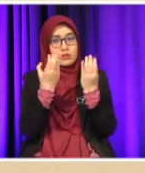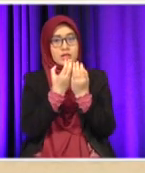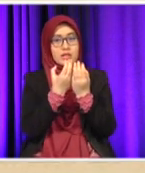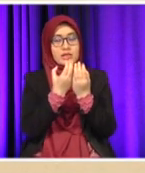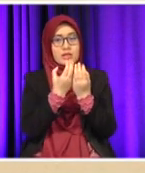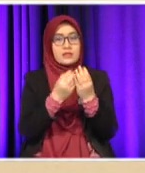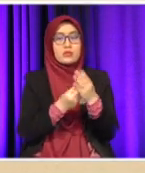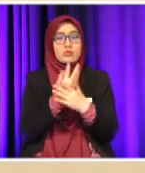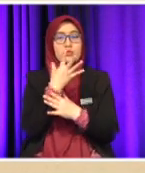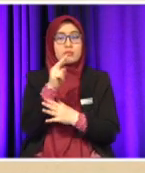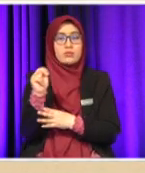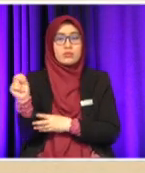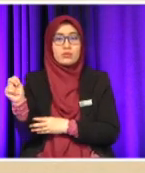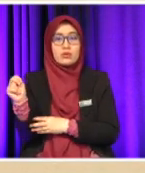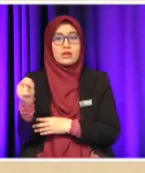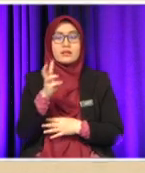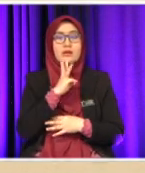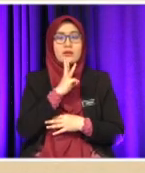yang pertama adalah